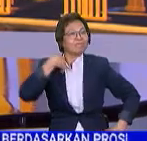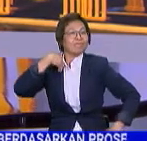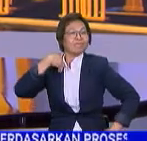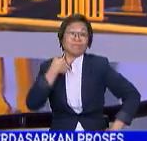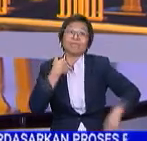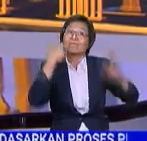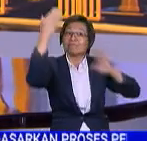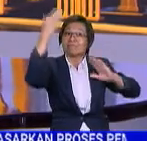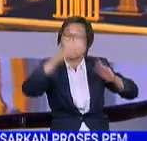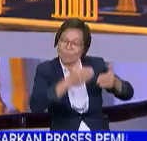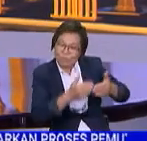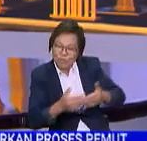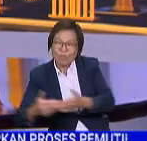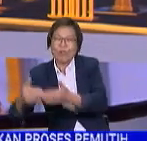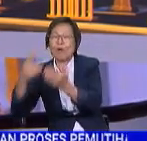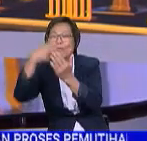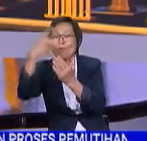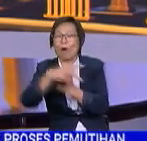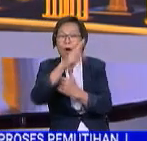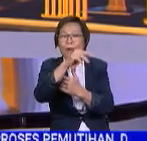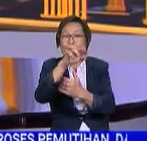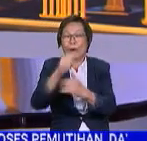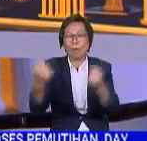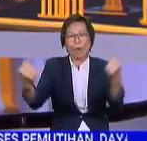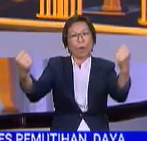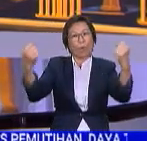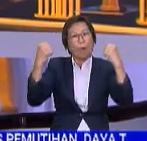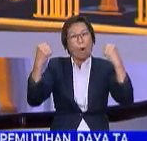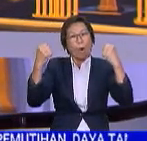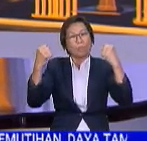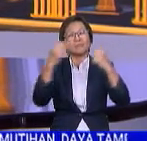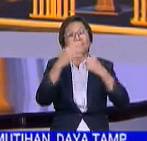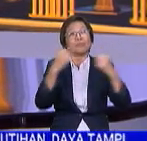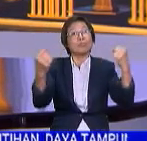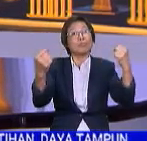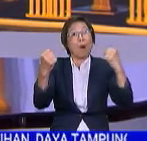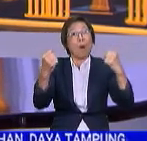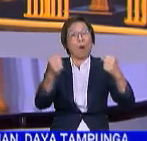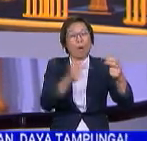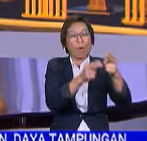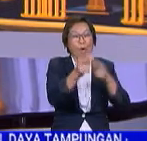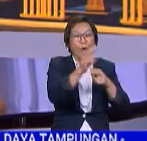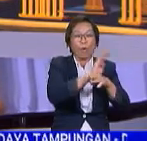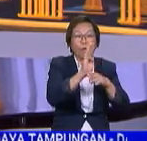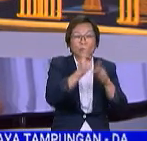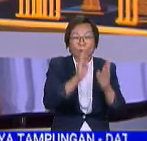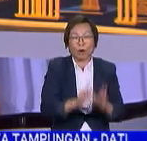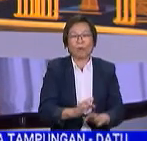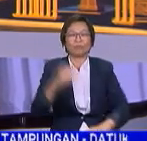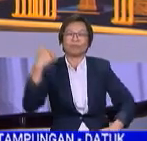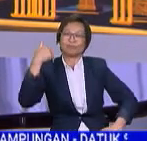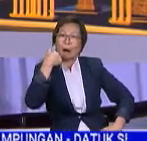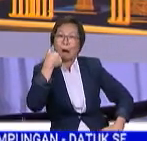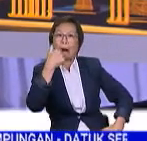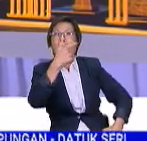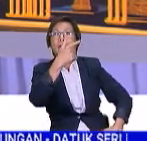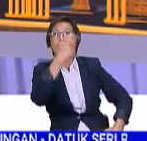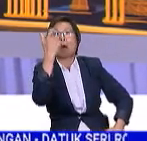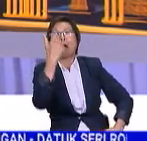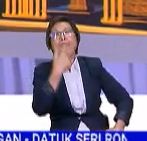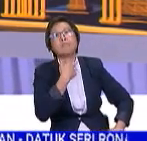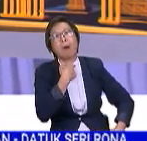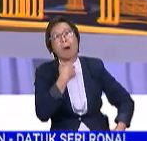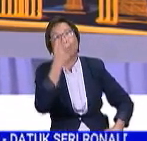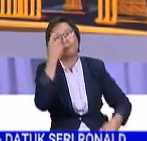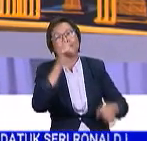Ia merupakan kesinambungan inisiatif Mara dalam memperkasa dan memperkukuhkan lagi usahawan-usahawan fashion setelah terkesan akibat